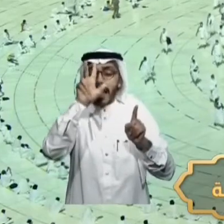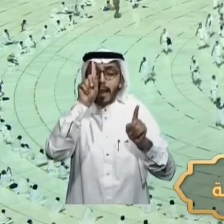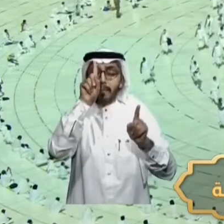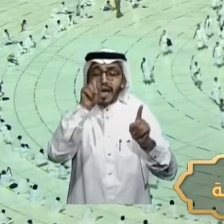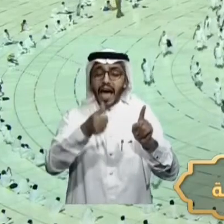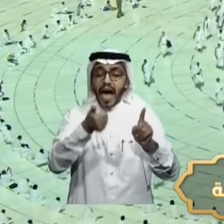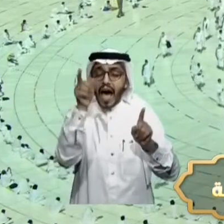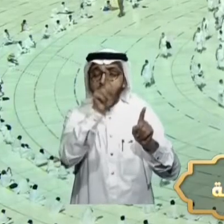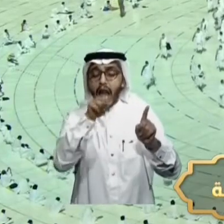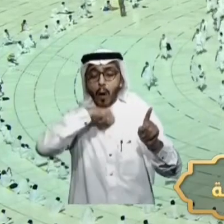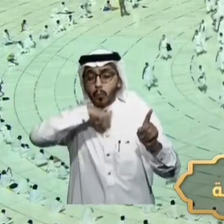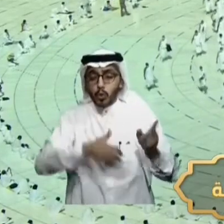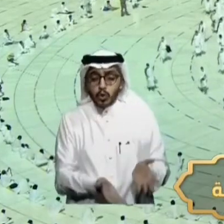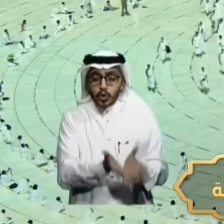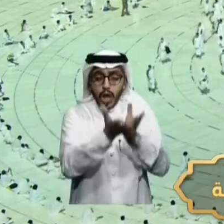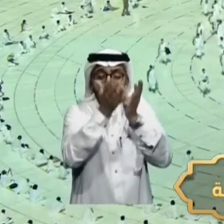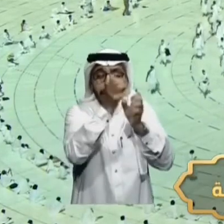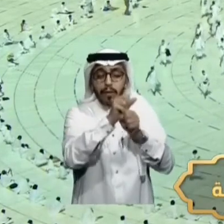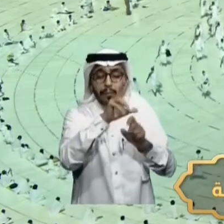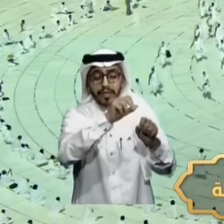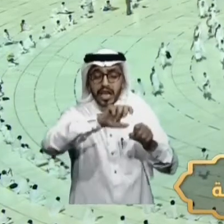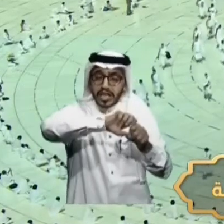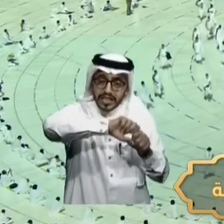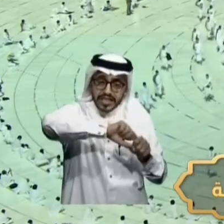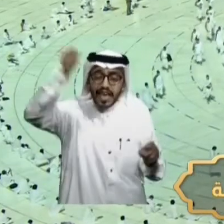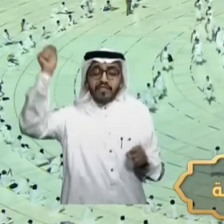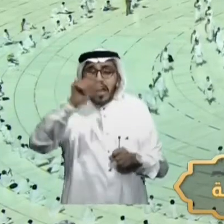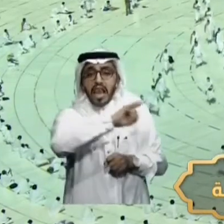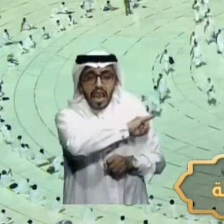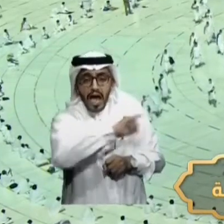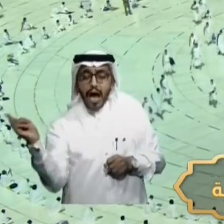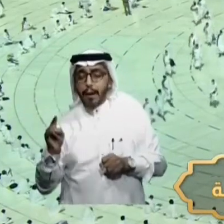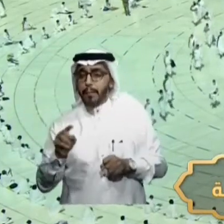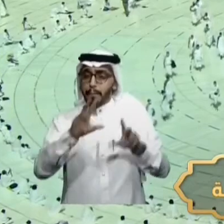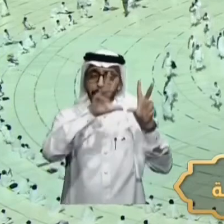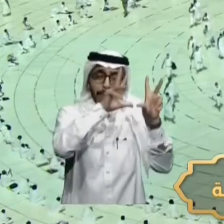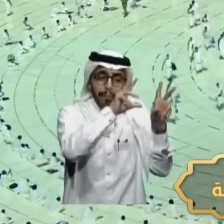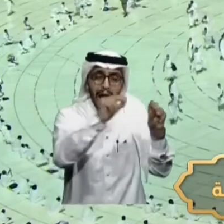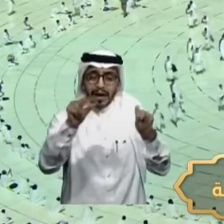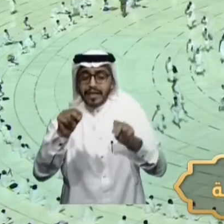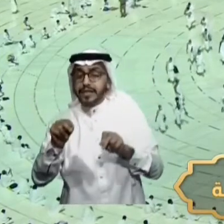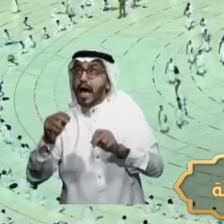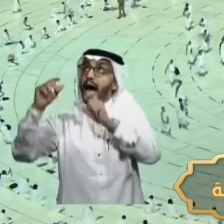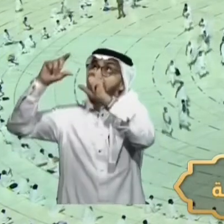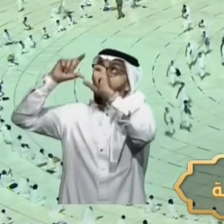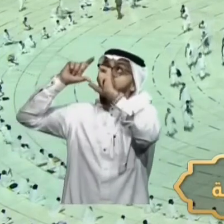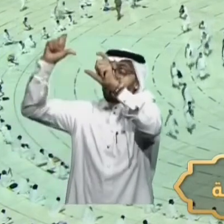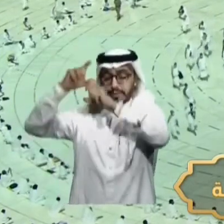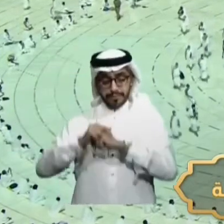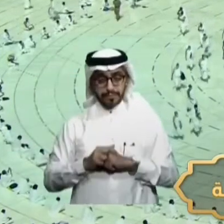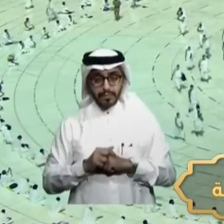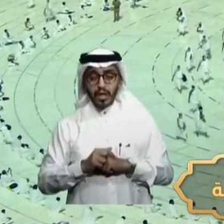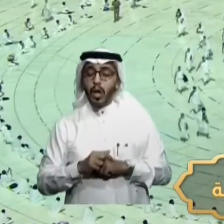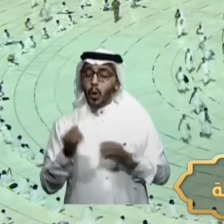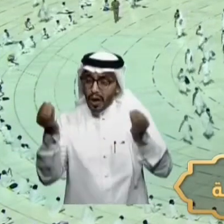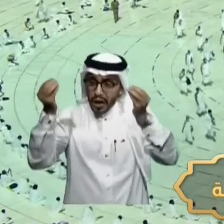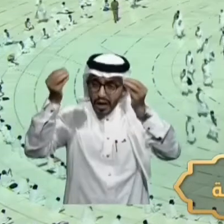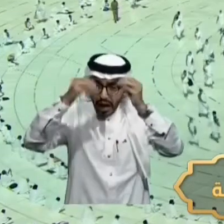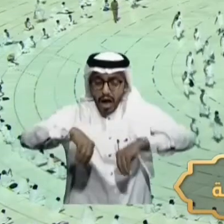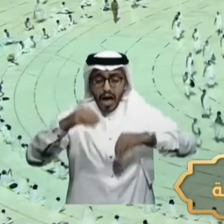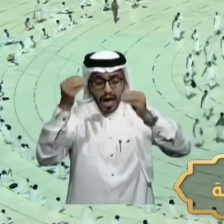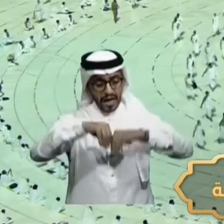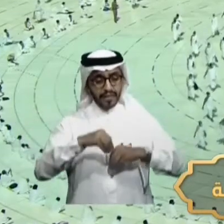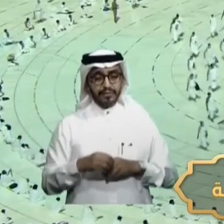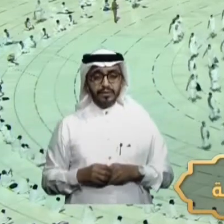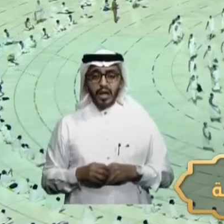صلى الله عليه وسلم مثل السيف؟ قال: لا، بل مثل القمر. وقال أيضا رضي